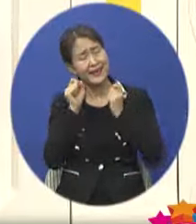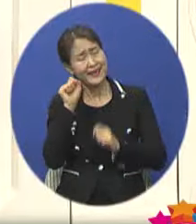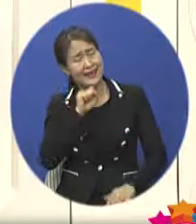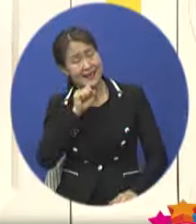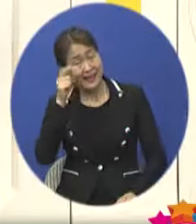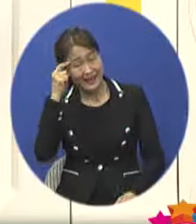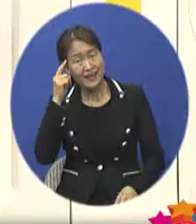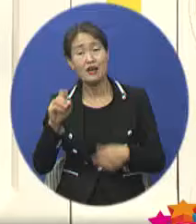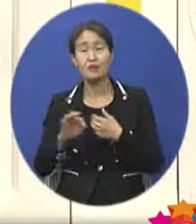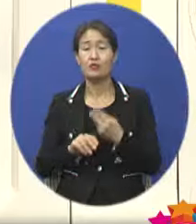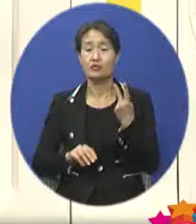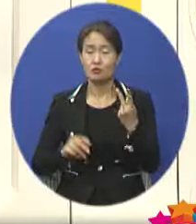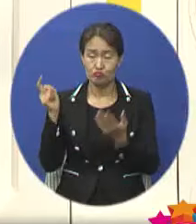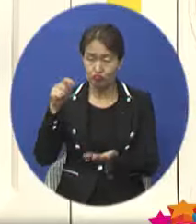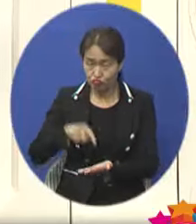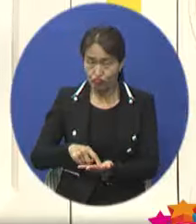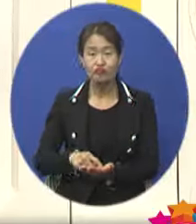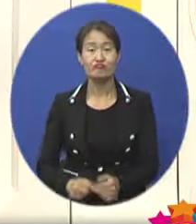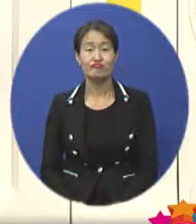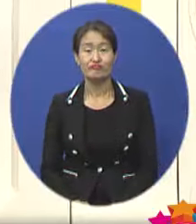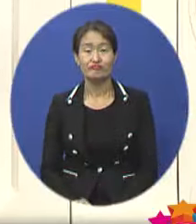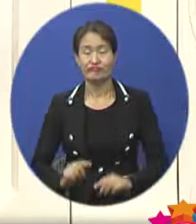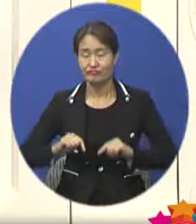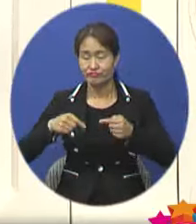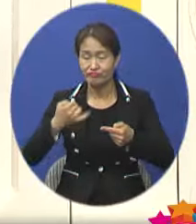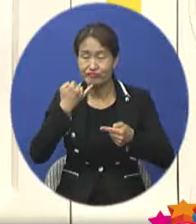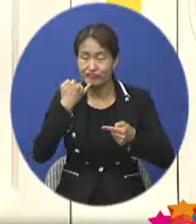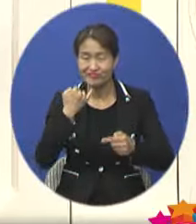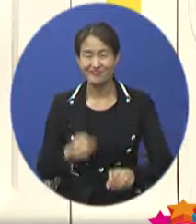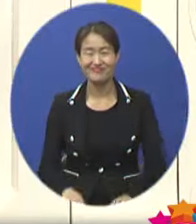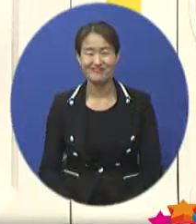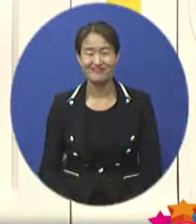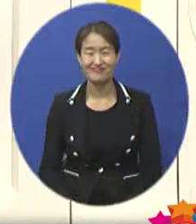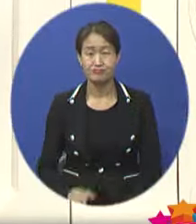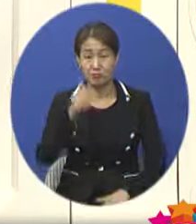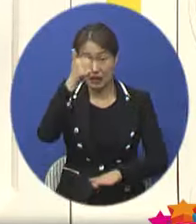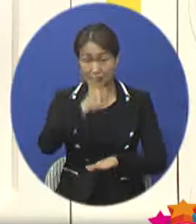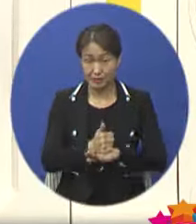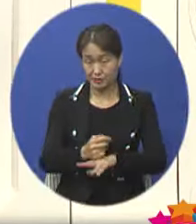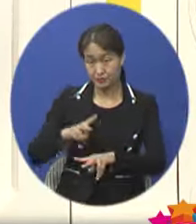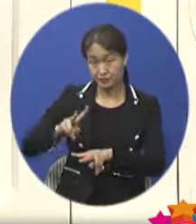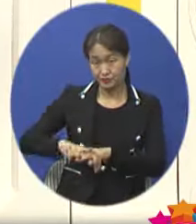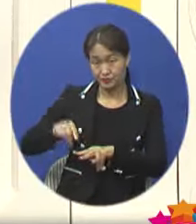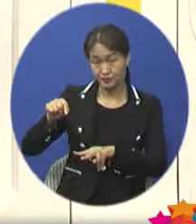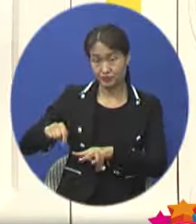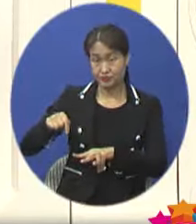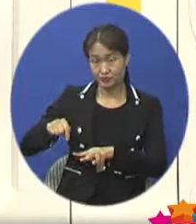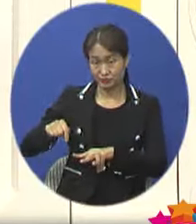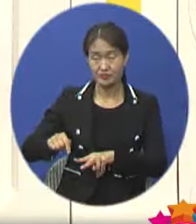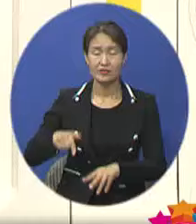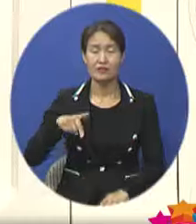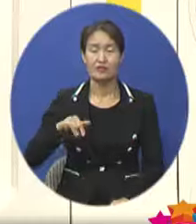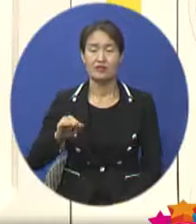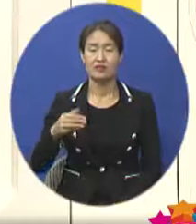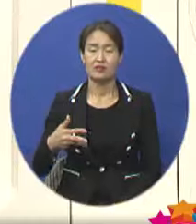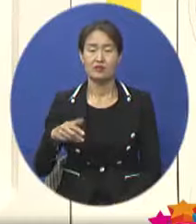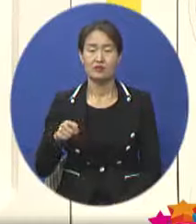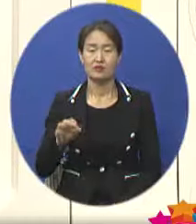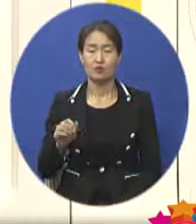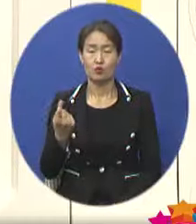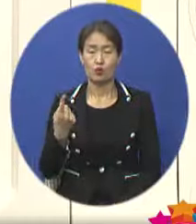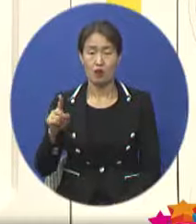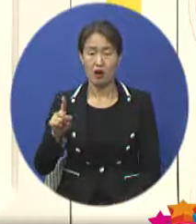2번. 이 2번을 누르시고 참여를 해주시면 됩니다. 끝에서 이 우물정자 누름까지 그렇죠. 우리 길정화 씨가